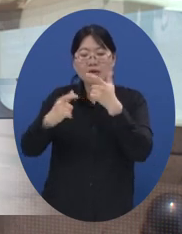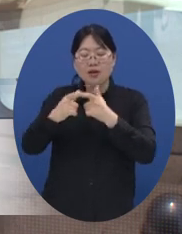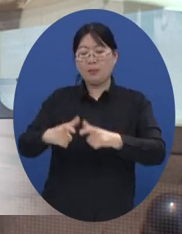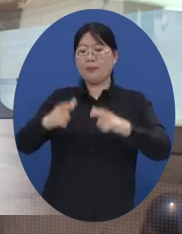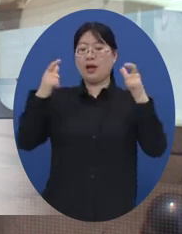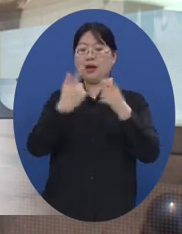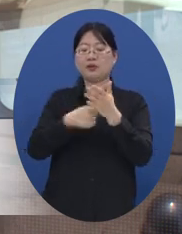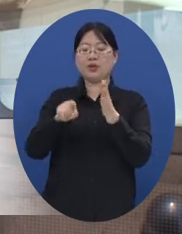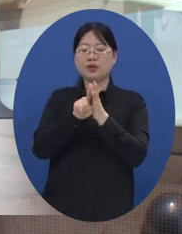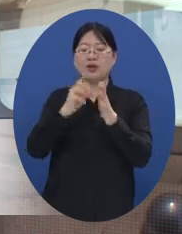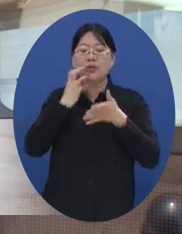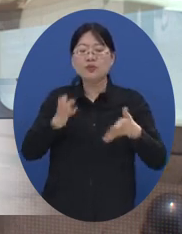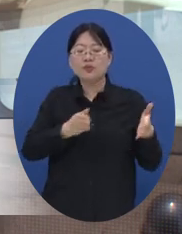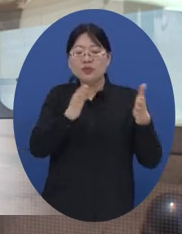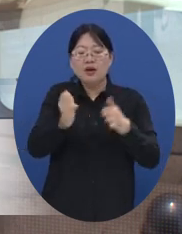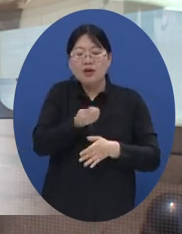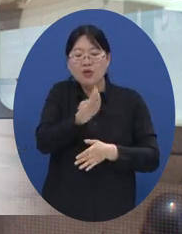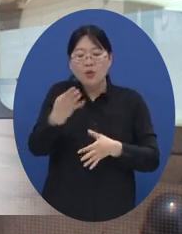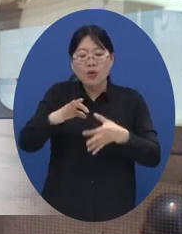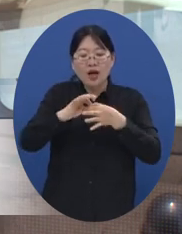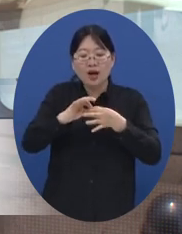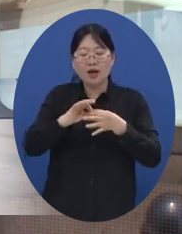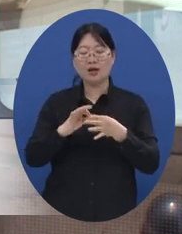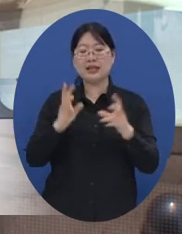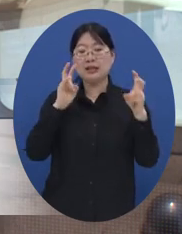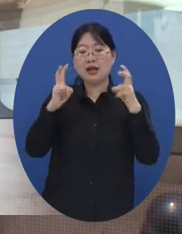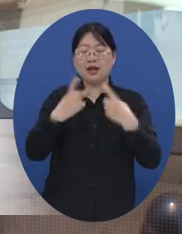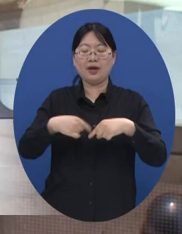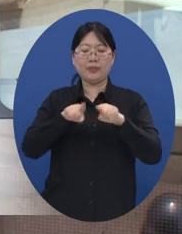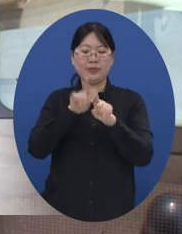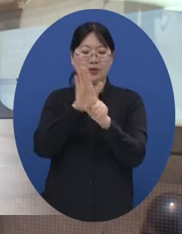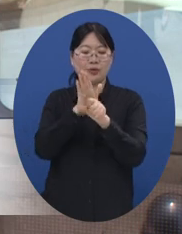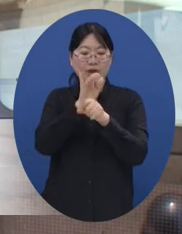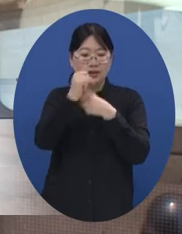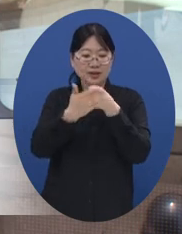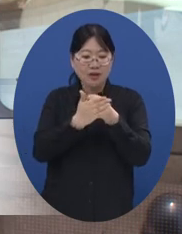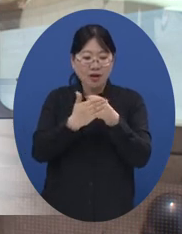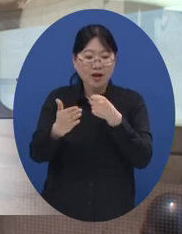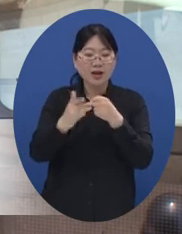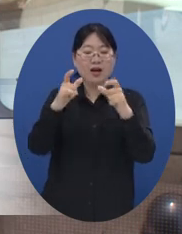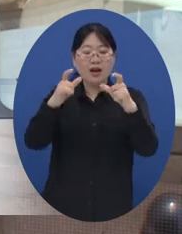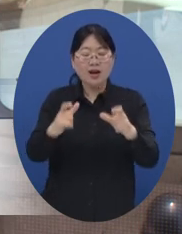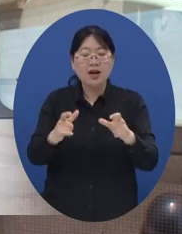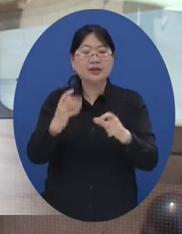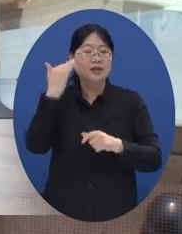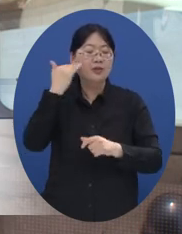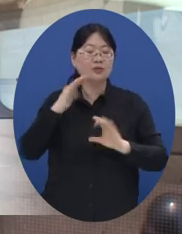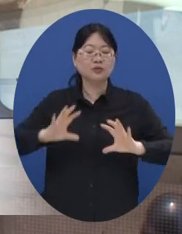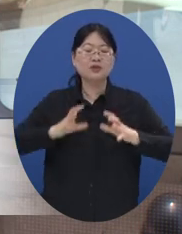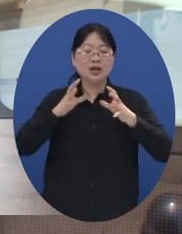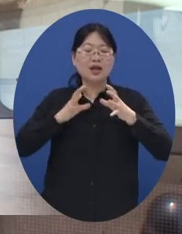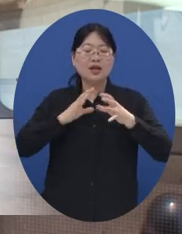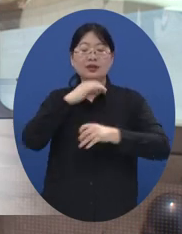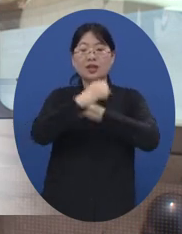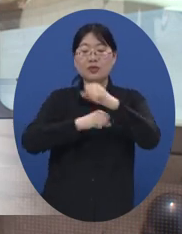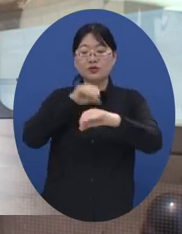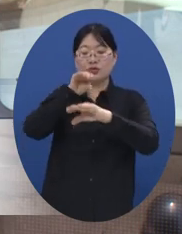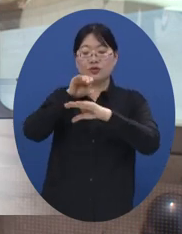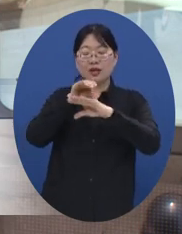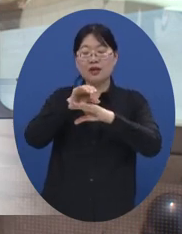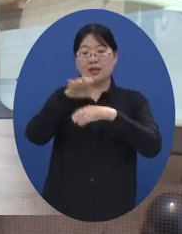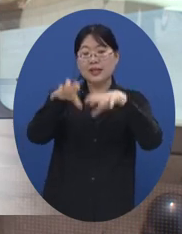수 있도록 경기도가 여러 관련 기관과 협업해서 지원을 하고 이 지역이